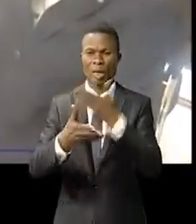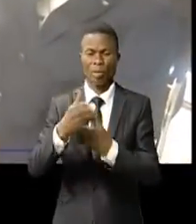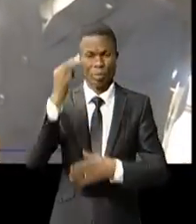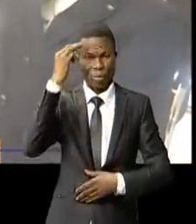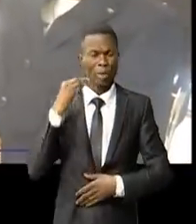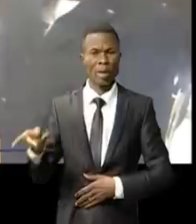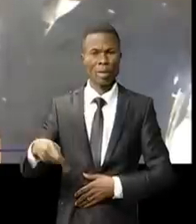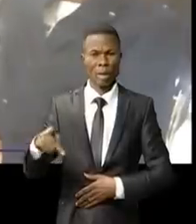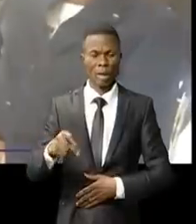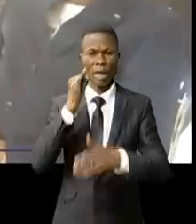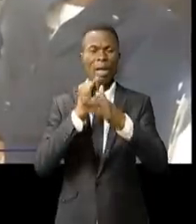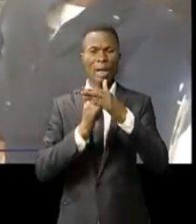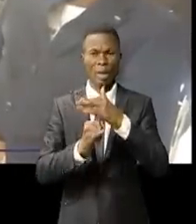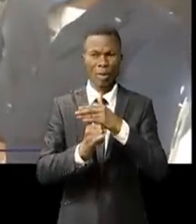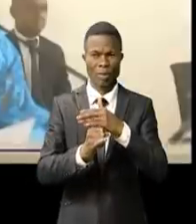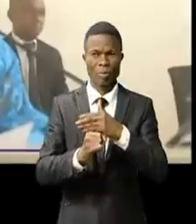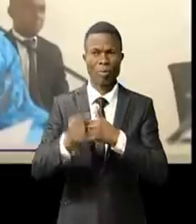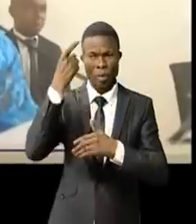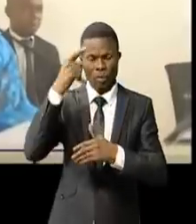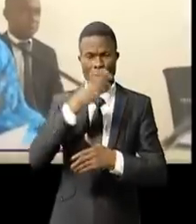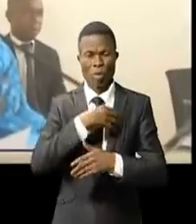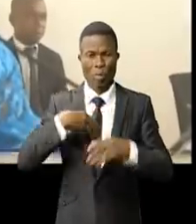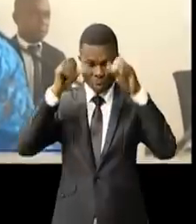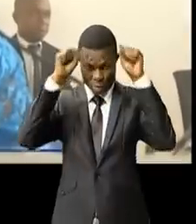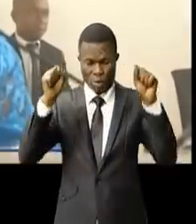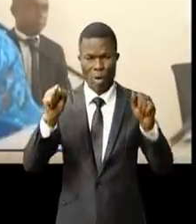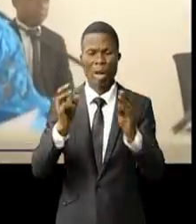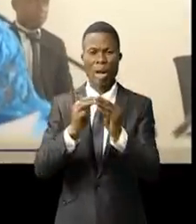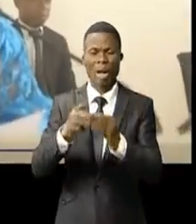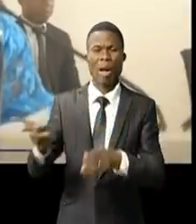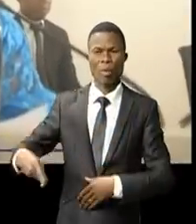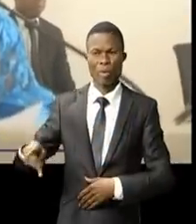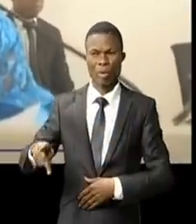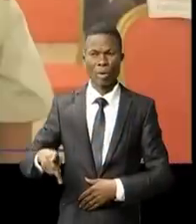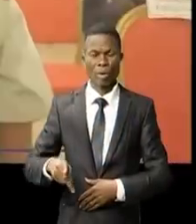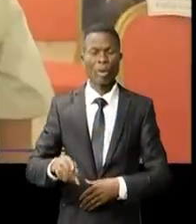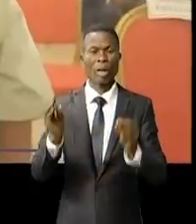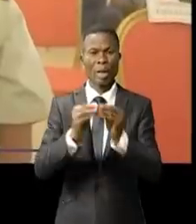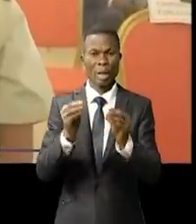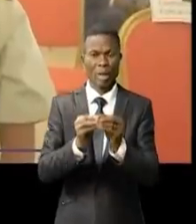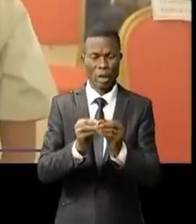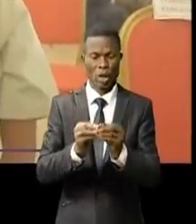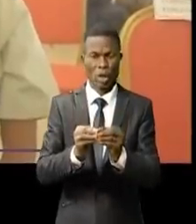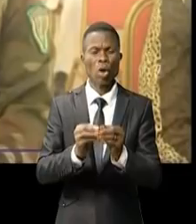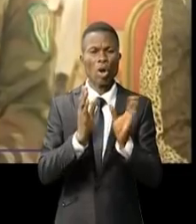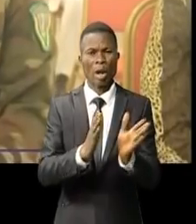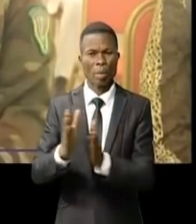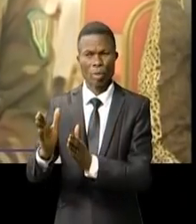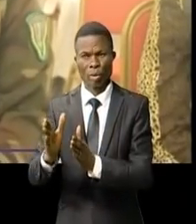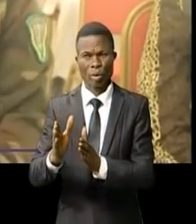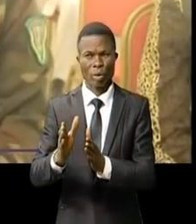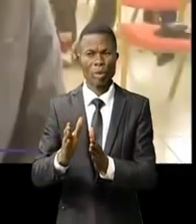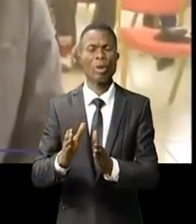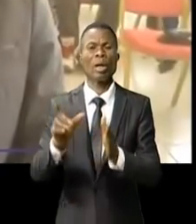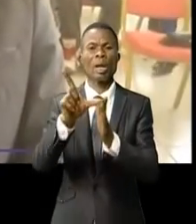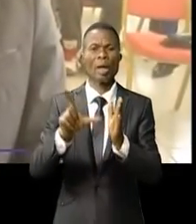ministre provincial de l'Intérieur. Pour la présidente de l'Assemblée provinciale, la présente session répond aux dispositions de l'article 16